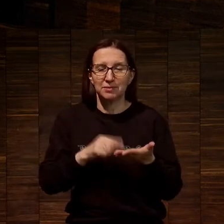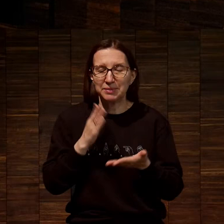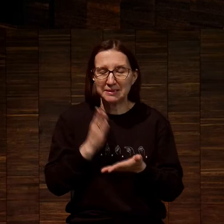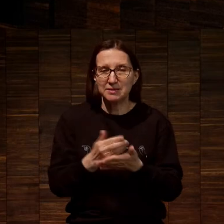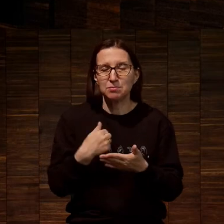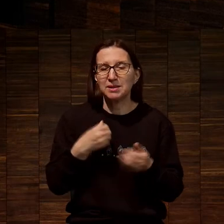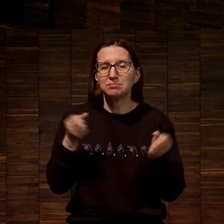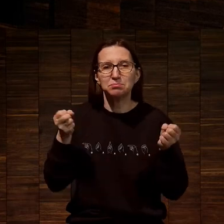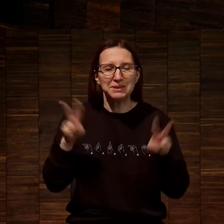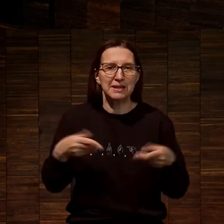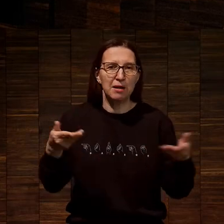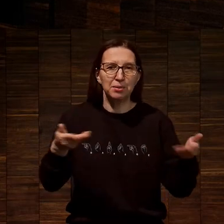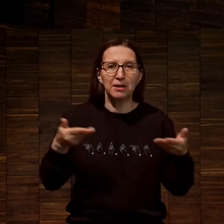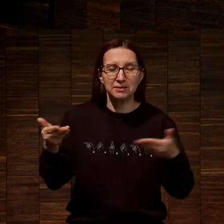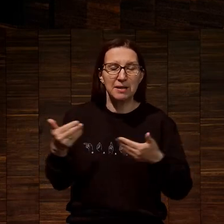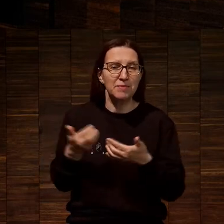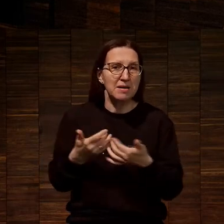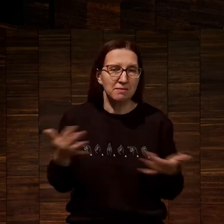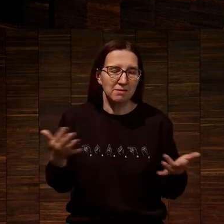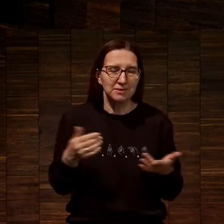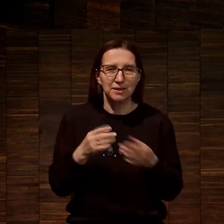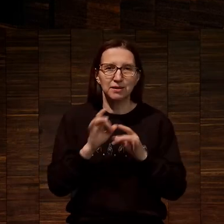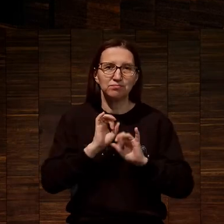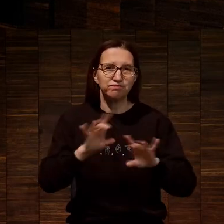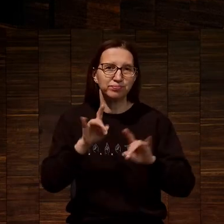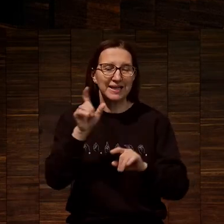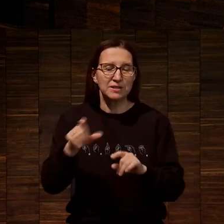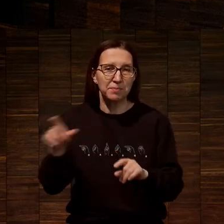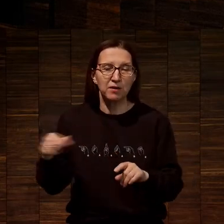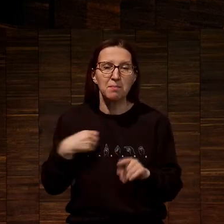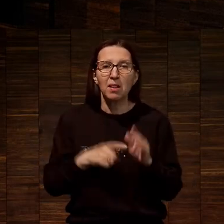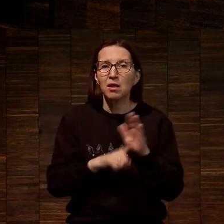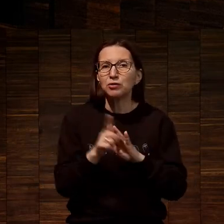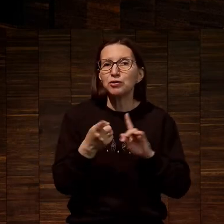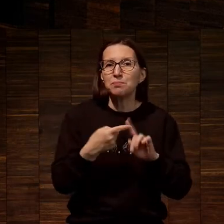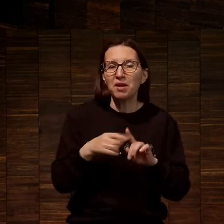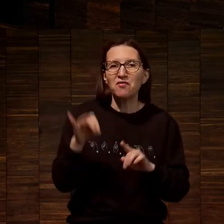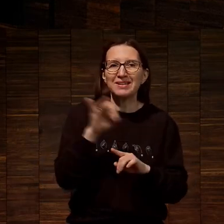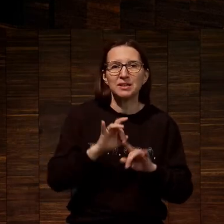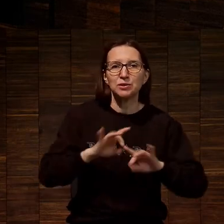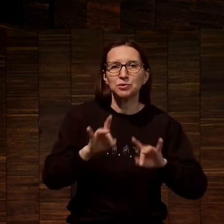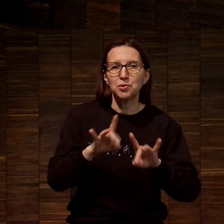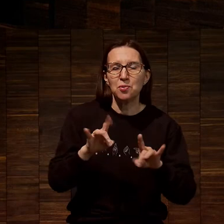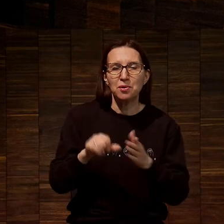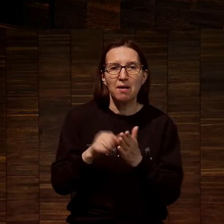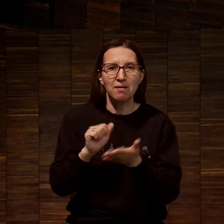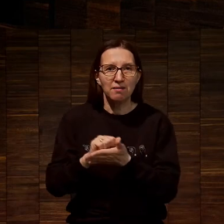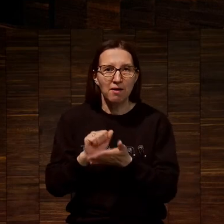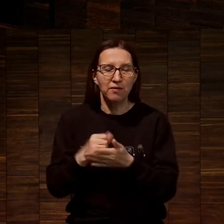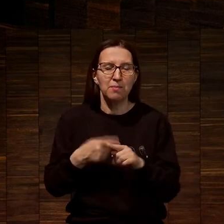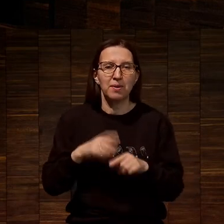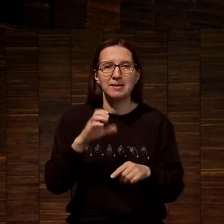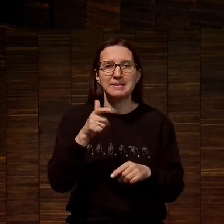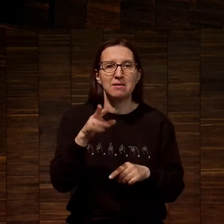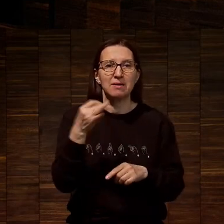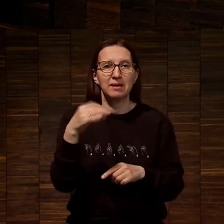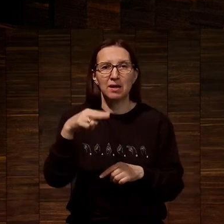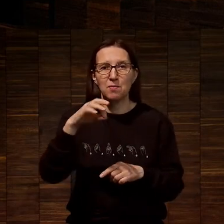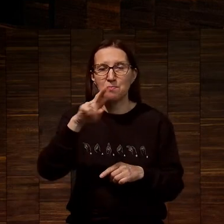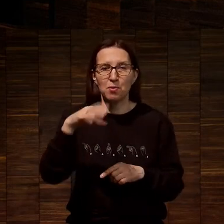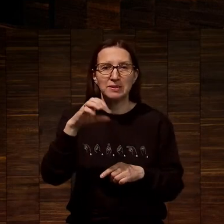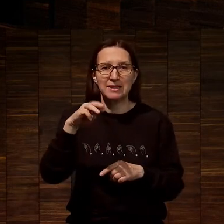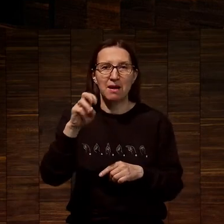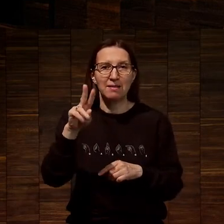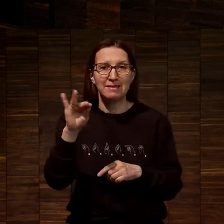спикеров. То есть начали мы с истории коллекционирования графики и того, как оно институционально устроено. И это был Сергей Подстаницкий. Прошлая лекция